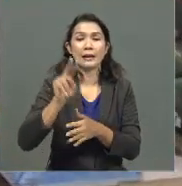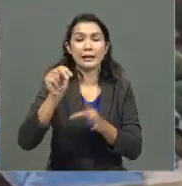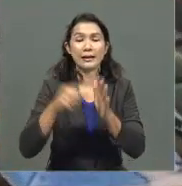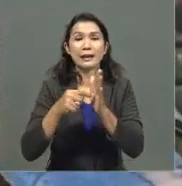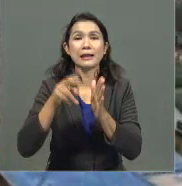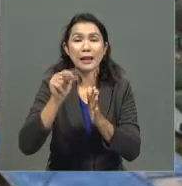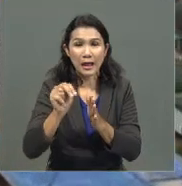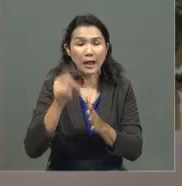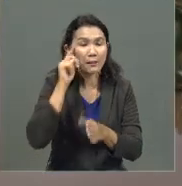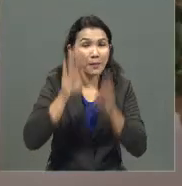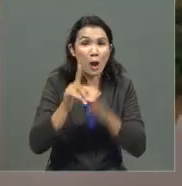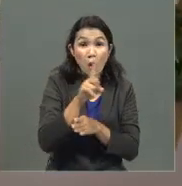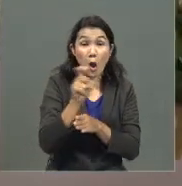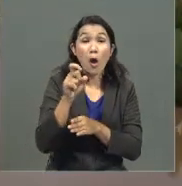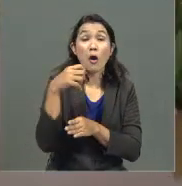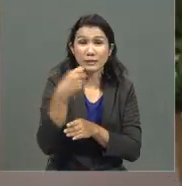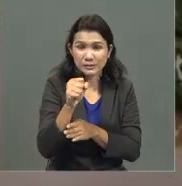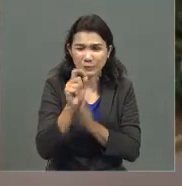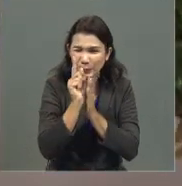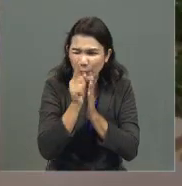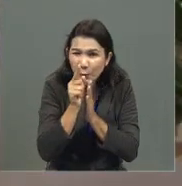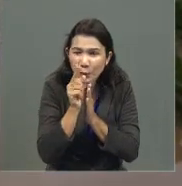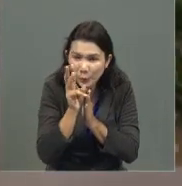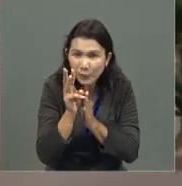ลูกบาศก์เมตรต่อวินาทีแล้วก็จะผันไปที่คลองยมน่านลงสู่แม่น้ำน่านในปริมาณ110ลูกบาศก์เมตรต่อวินาทีค่ะนี่ก็เป็นแผนบริหารจัดการน้ำของจังหวัดพิษณุโลกนะคะล่าสุดมวลน้ำจากจังหวัดสุโขทัยก็ได้หลายเข้าสู่พื้นที่จังหวัดสุพิศสนุโลกที่บริเวณแม่น้ำยมสายเก่าตำบลท่าช้างอำเภอพรหมพิรามจังหวัดพิษณุโลกแล้วค่ะ